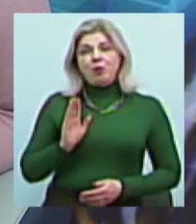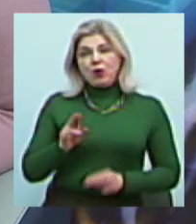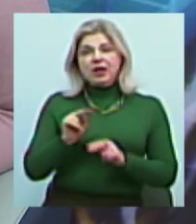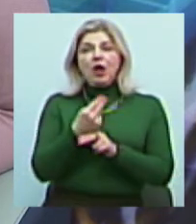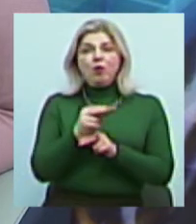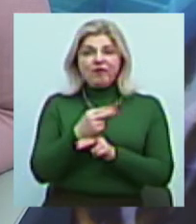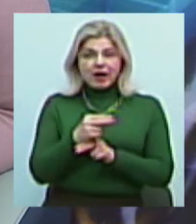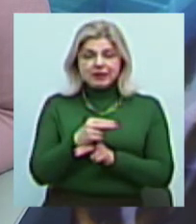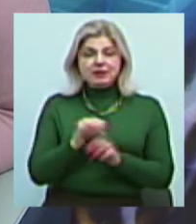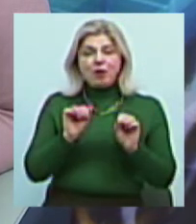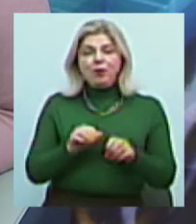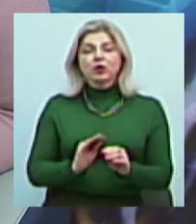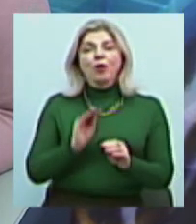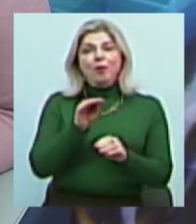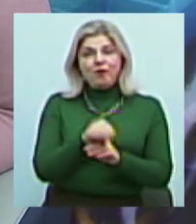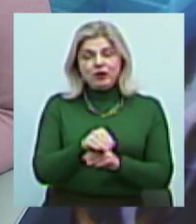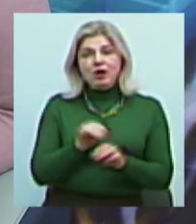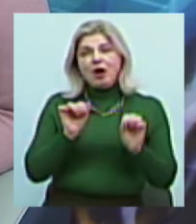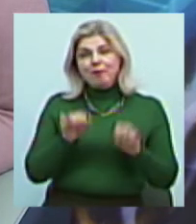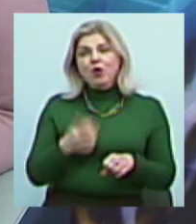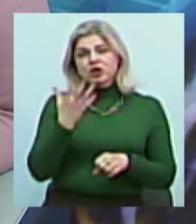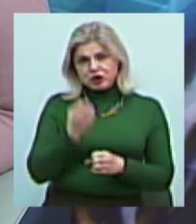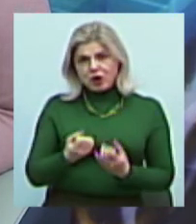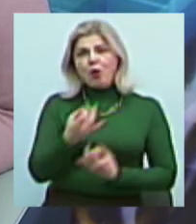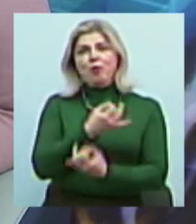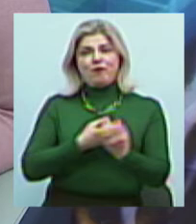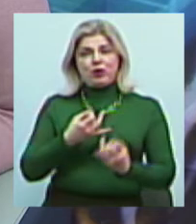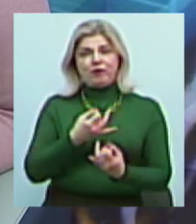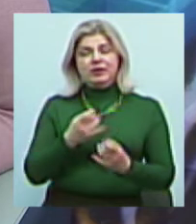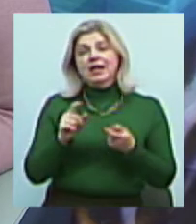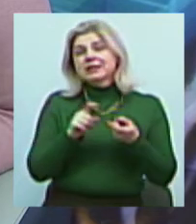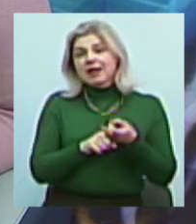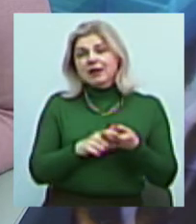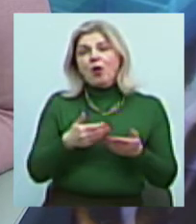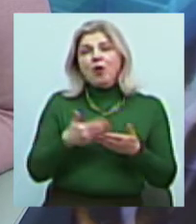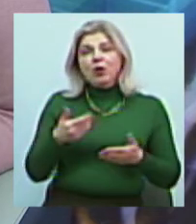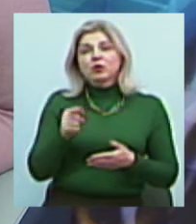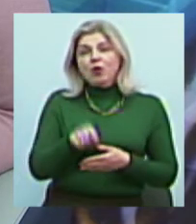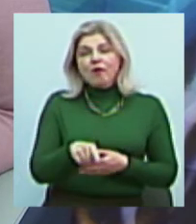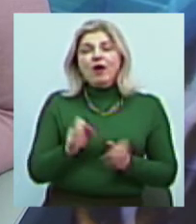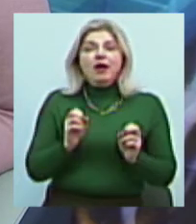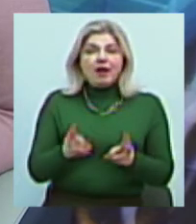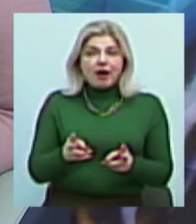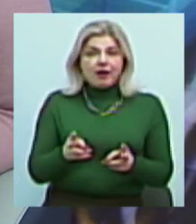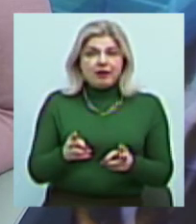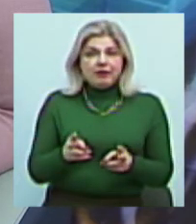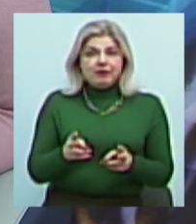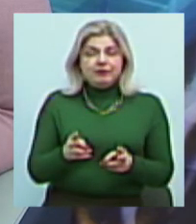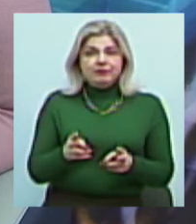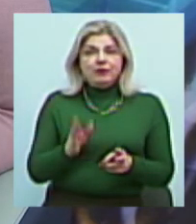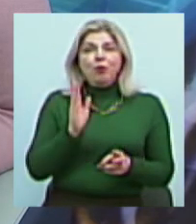коригуватися, він може доповнюватися, він може ще обговорюватись. Це в залежності від того, яким чином, да,